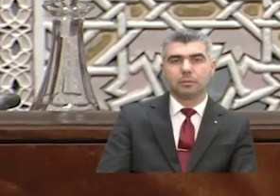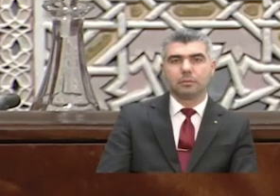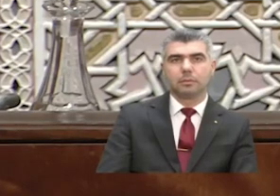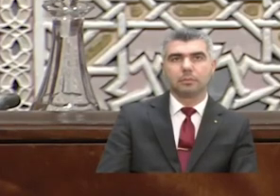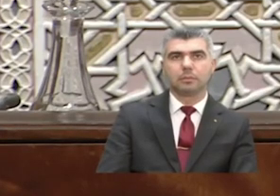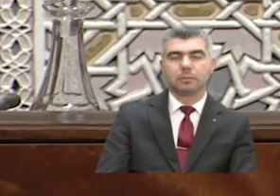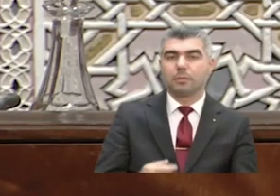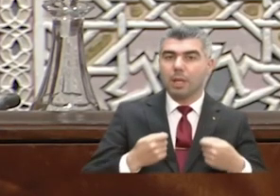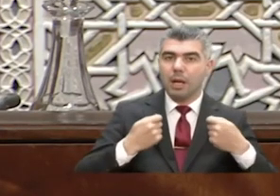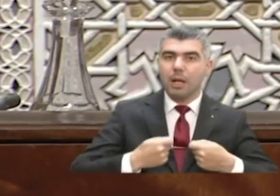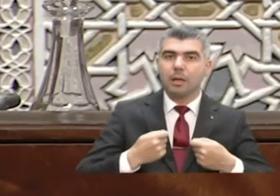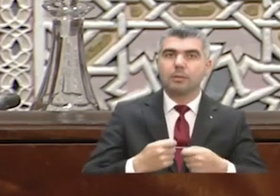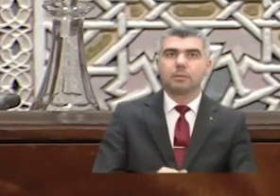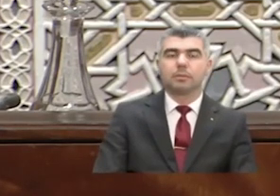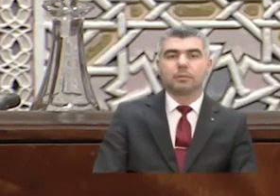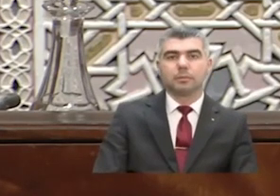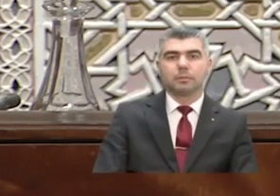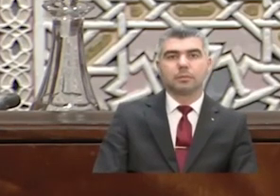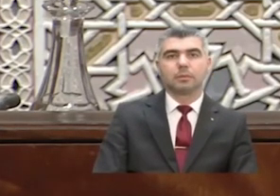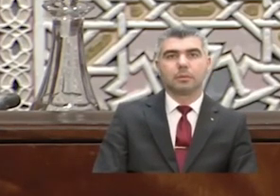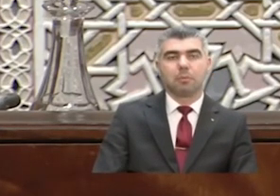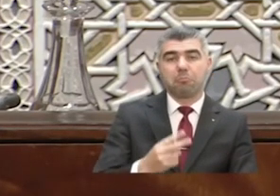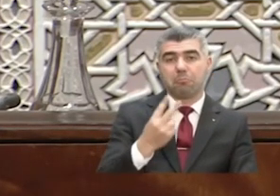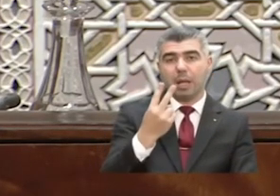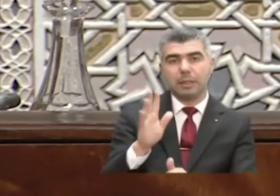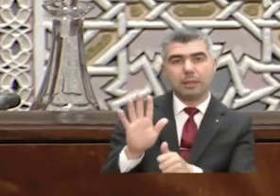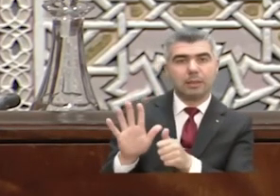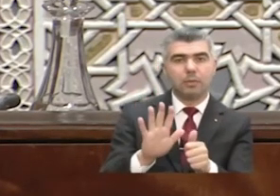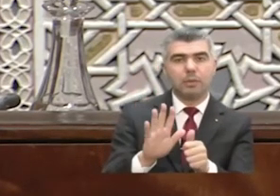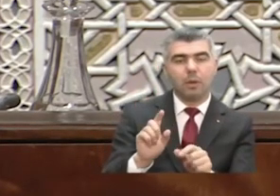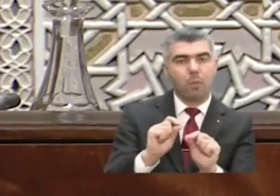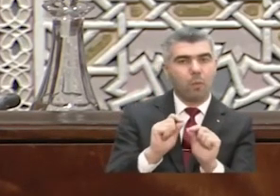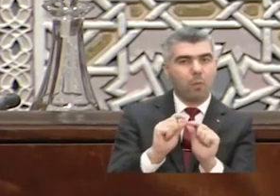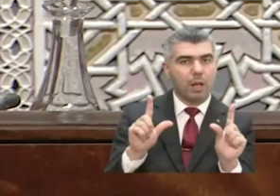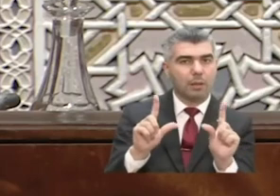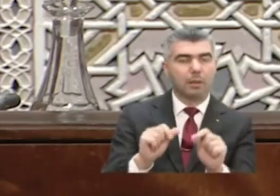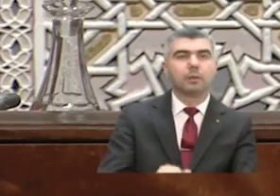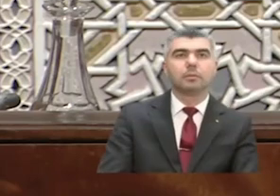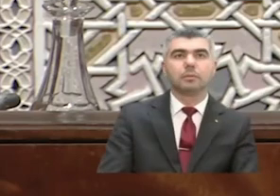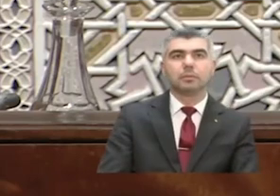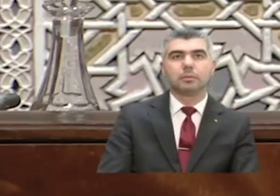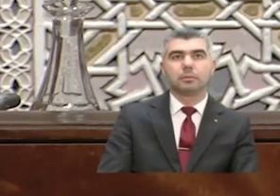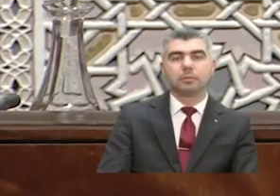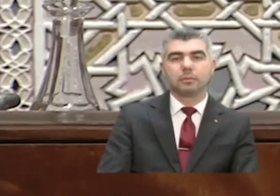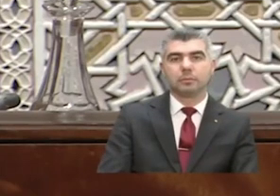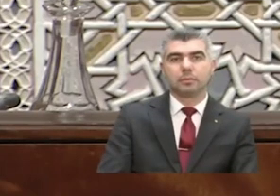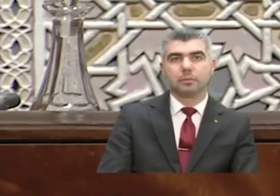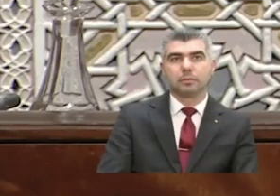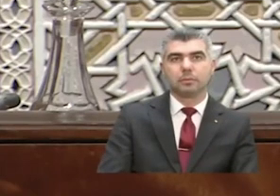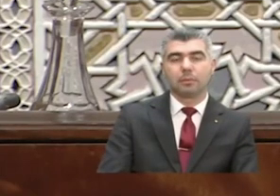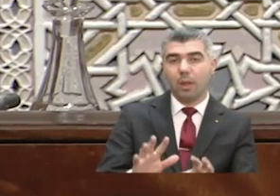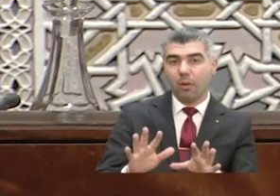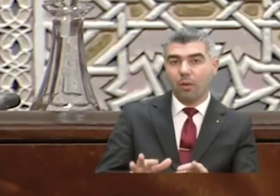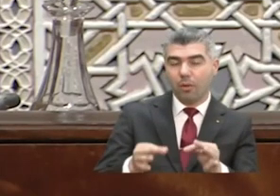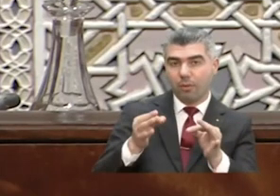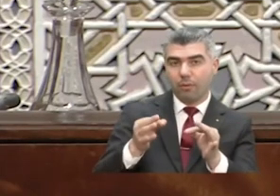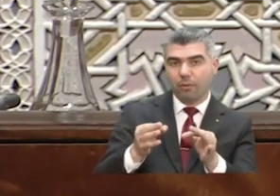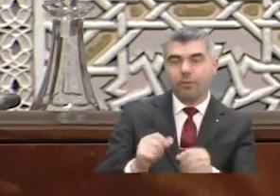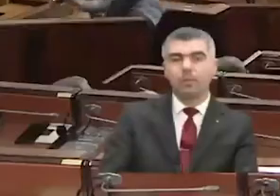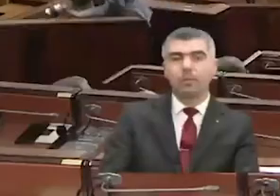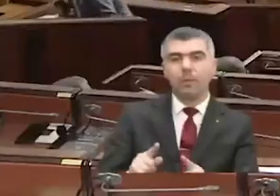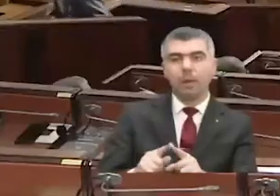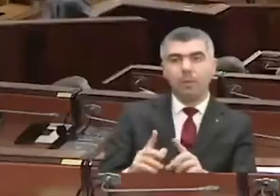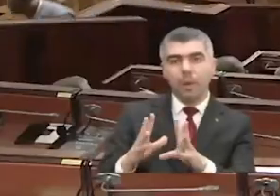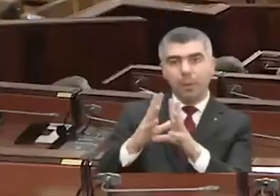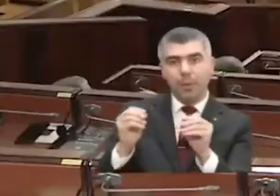سيد رئيس، المادة 266 واضحة، حيث تقول في الفقرة الثانية في حالة